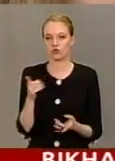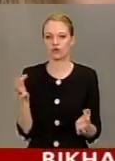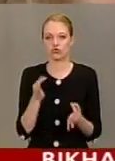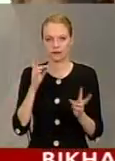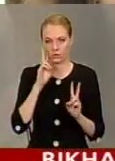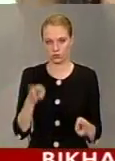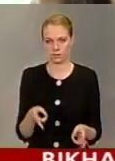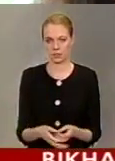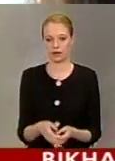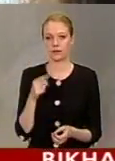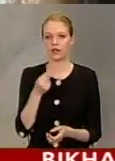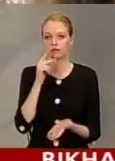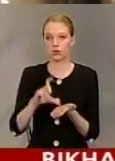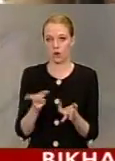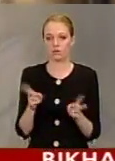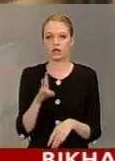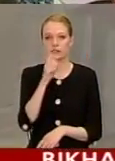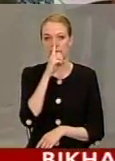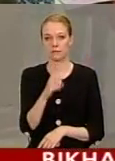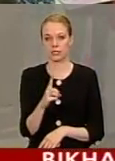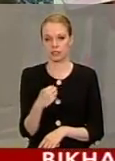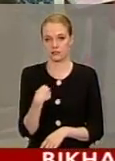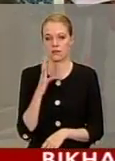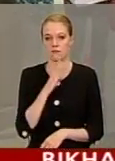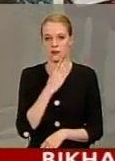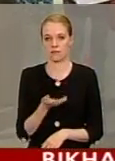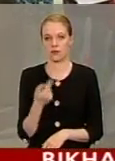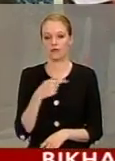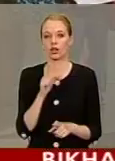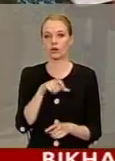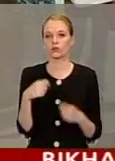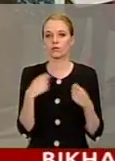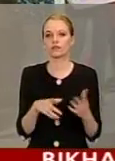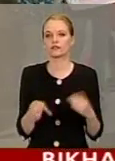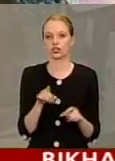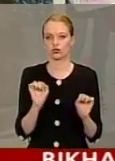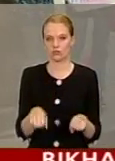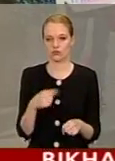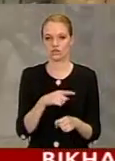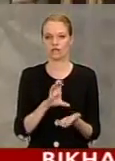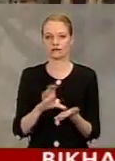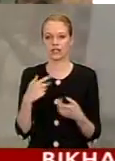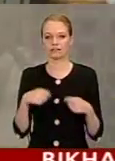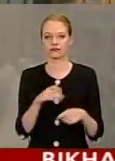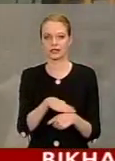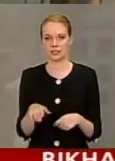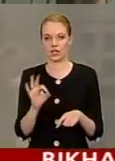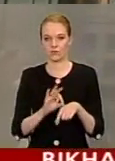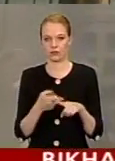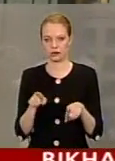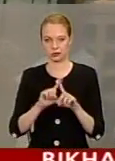не умеет. Смесь осталась на месяц, я мама. Ці люди вже продали усе, що можна. Суміші родинам, що виховують дітей, хворих